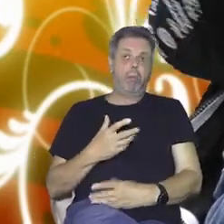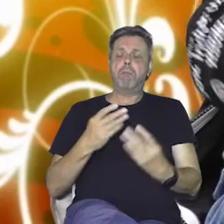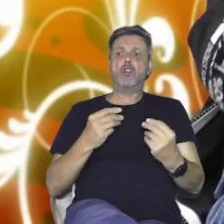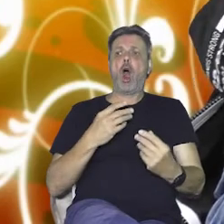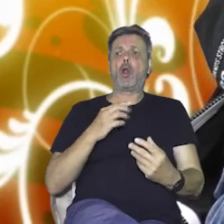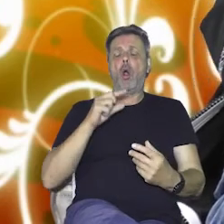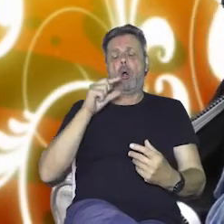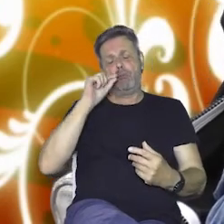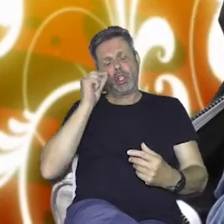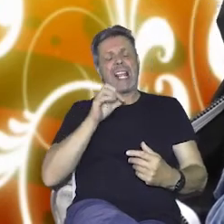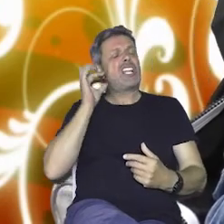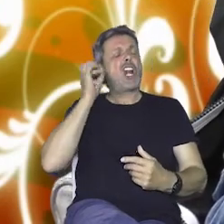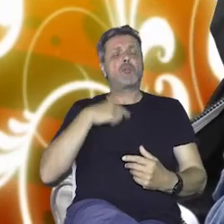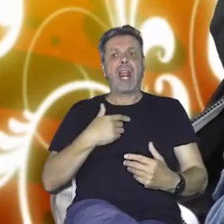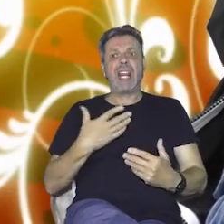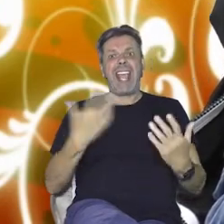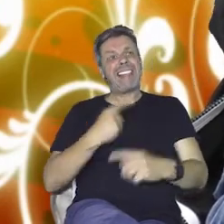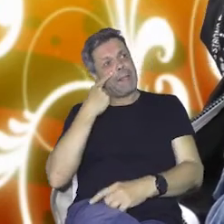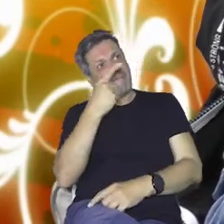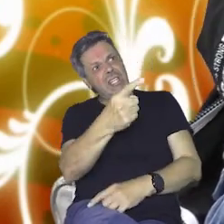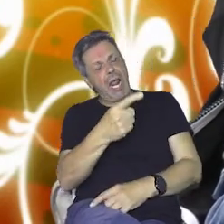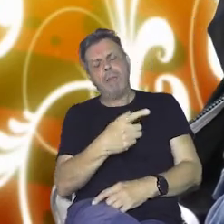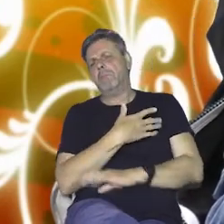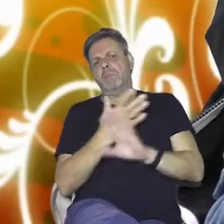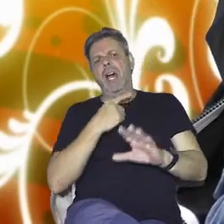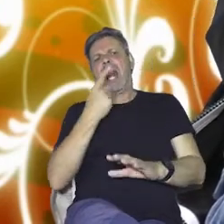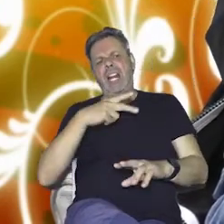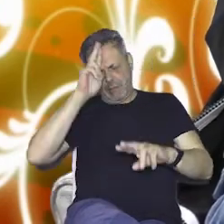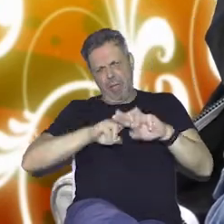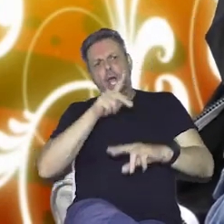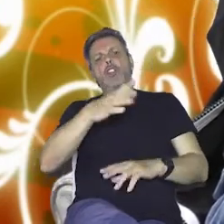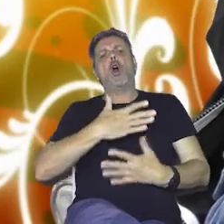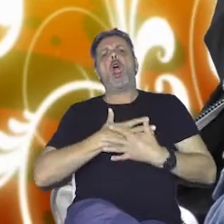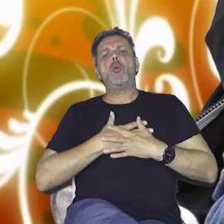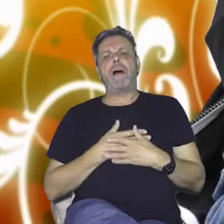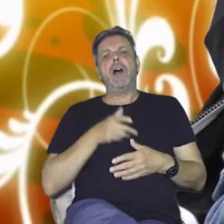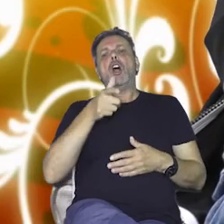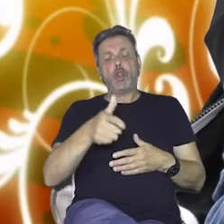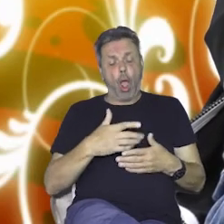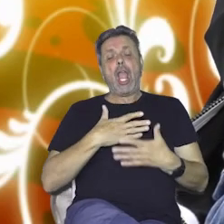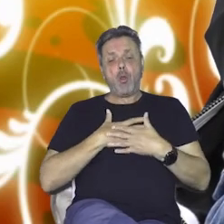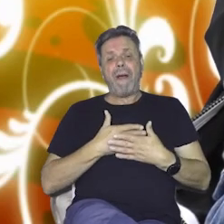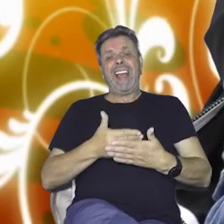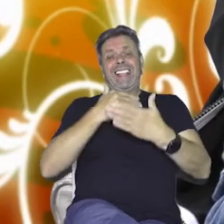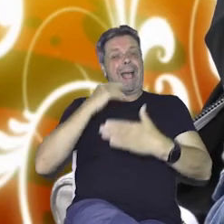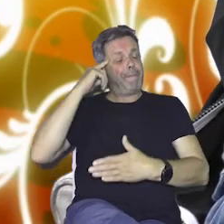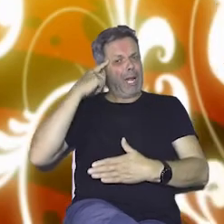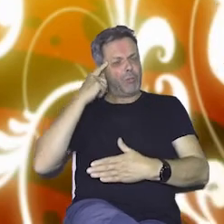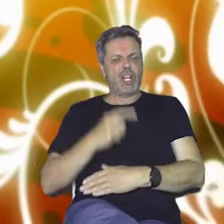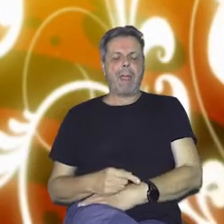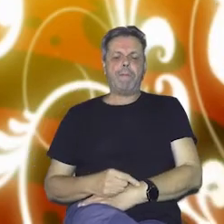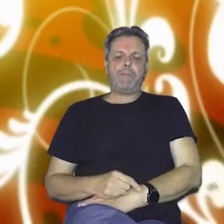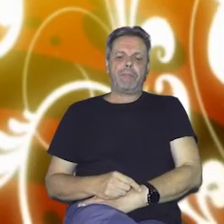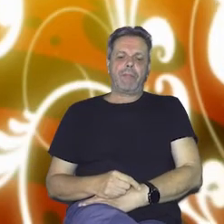da je to moja ljubav i da će to biti. To je ta ljubav s predumišljajem. Da. Je li to